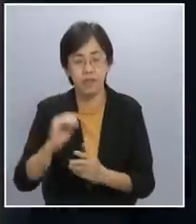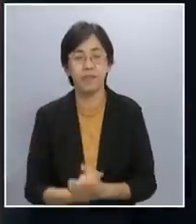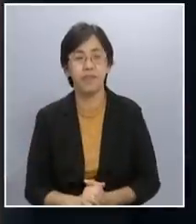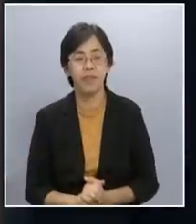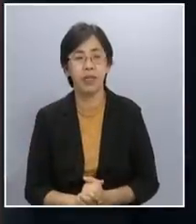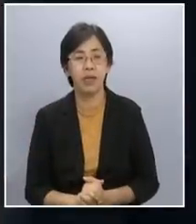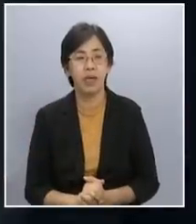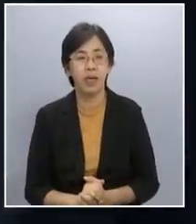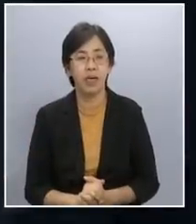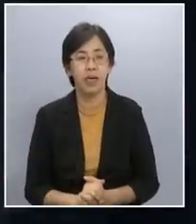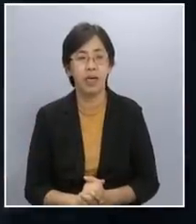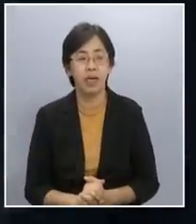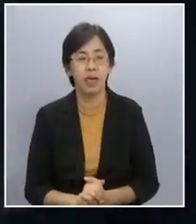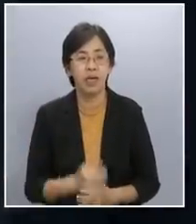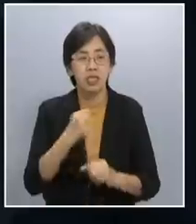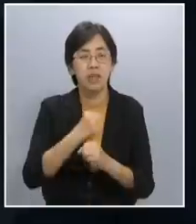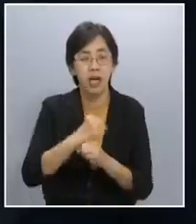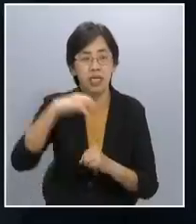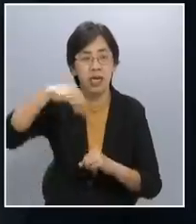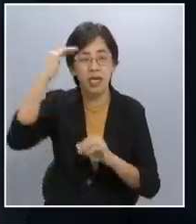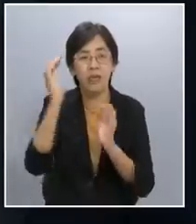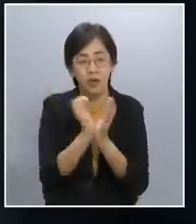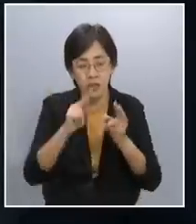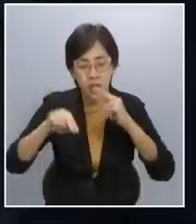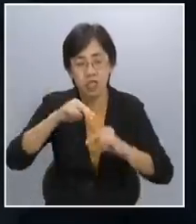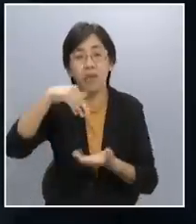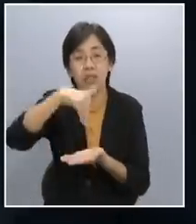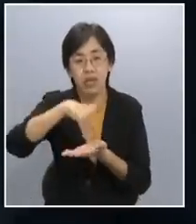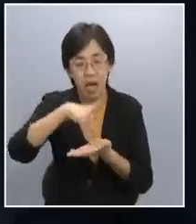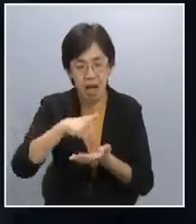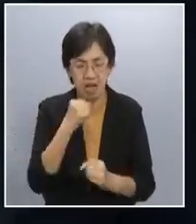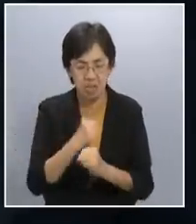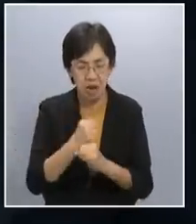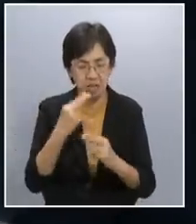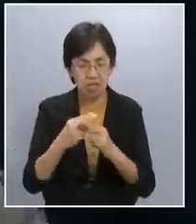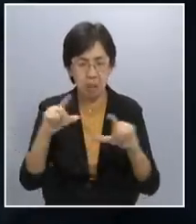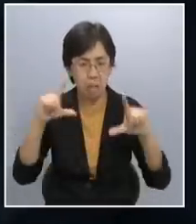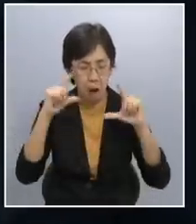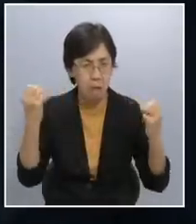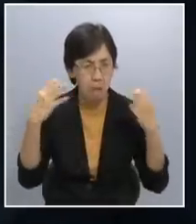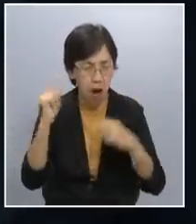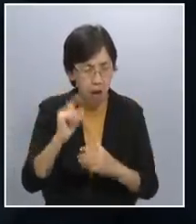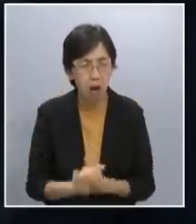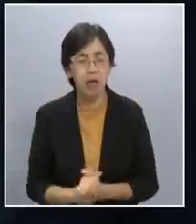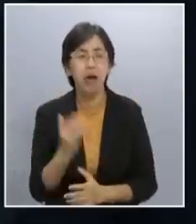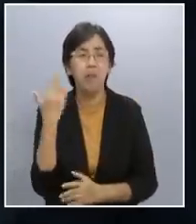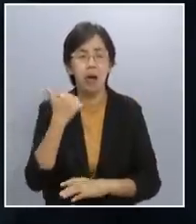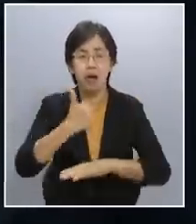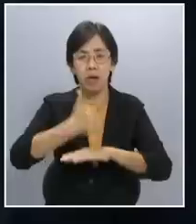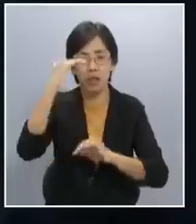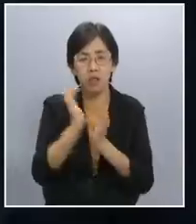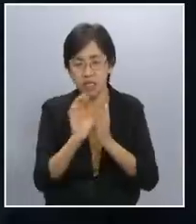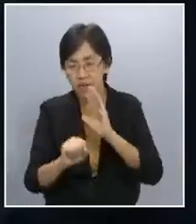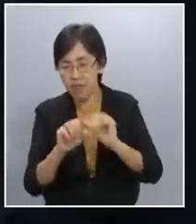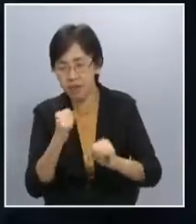หญ่จะอยู่ในสังกัดของกองบัญชาการตำรวจสอบสวนกลางมีผลงานโดดเด่นขณะที่รับตำแหน่งเป็นผู้บังคับการปราบปราม